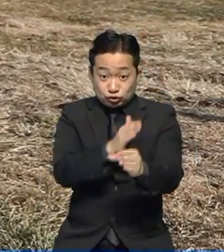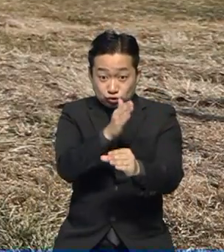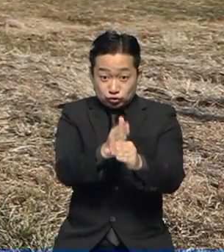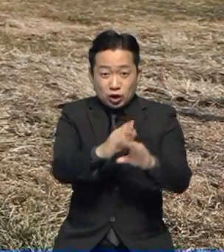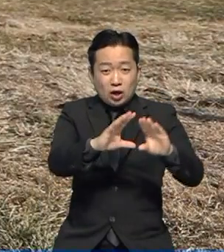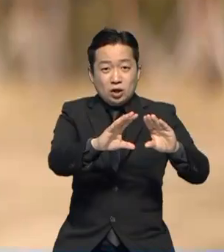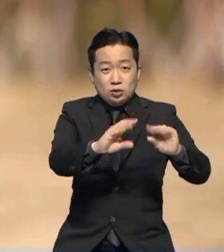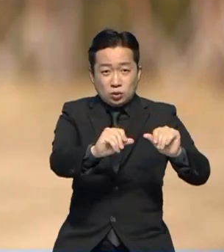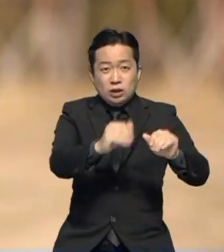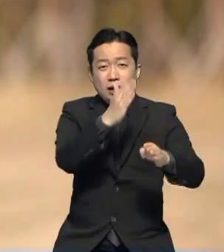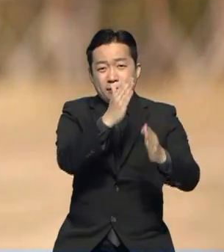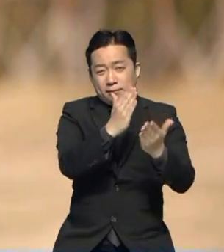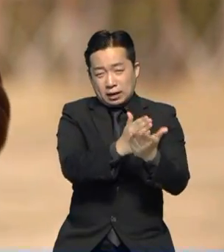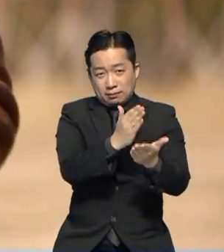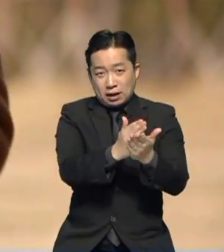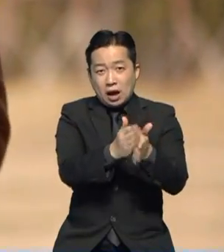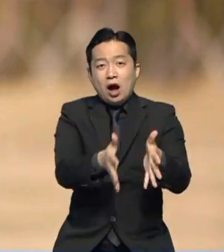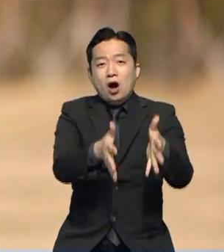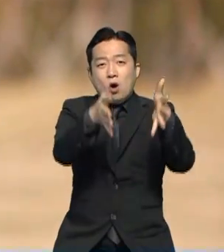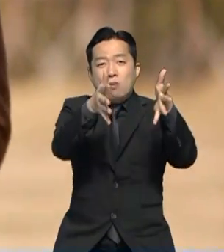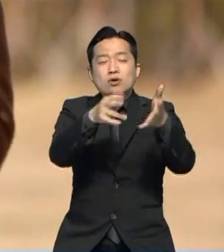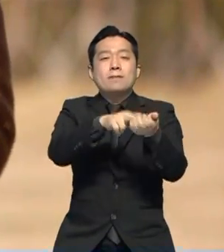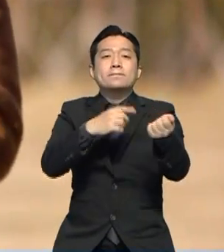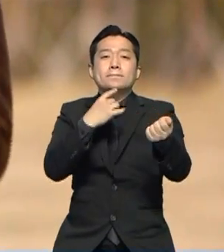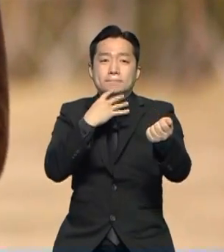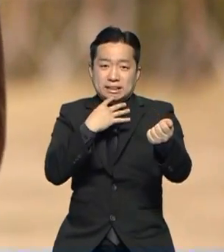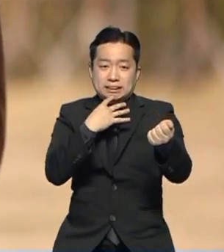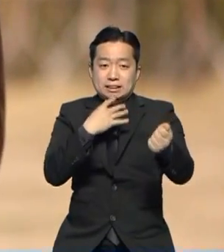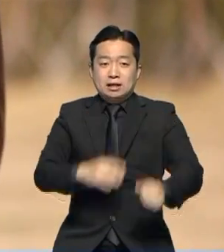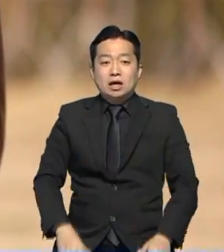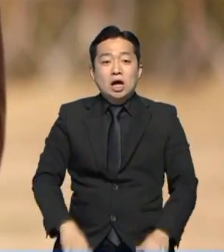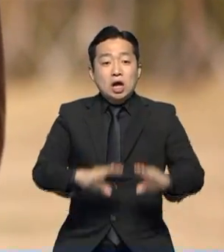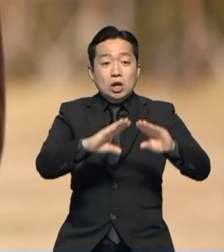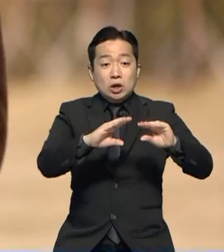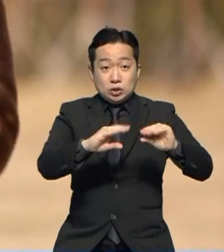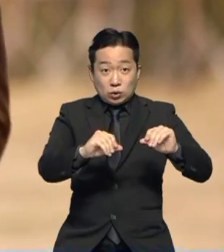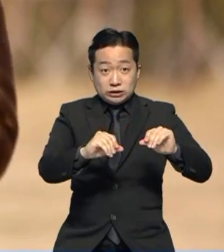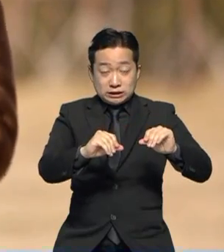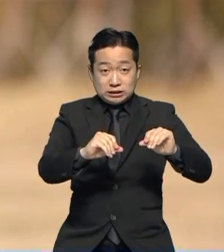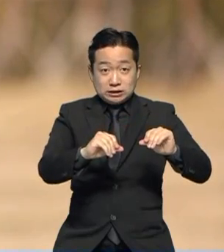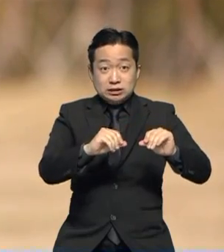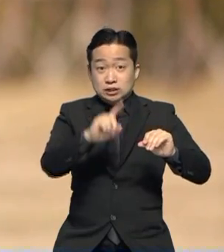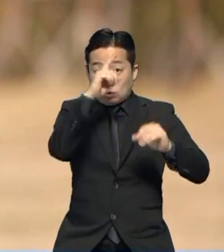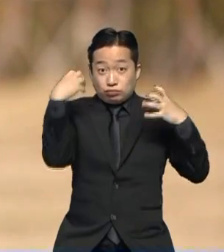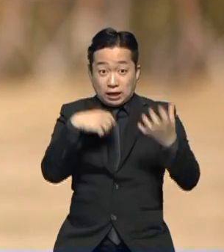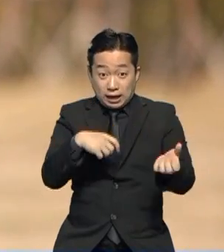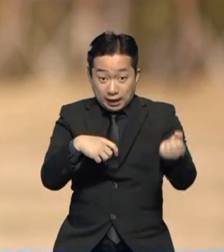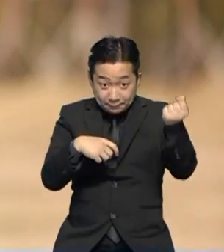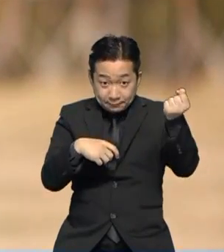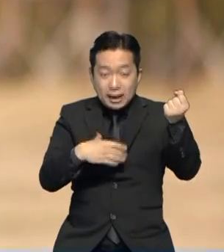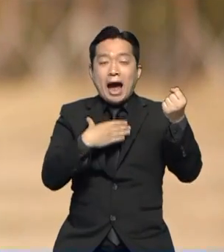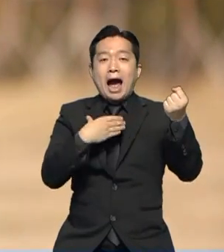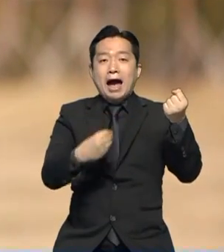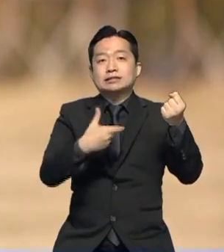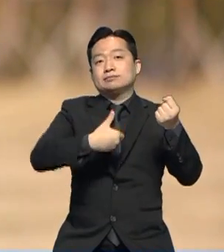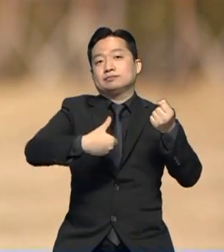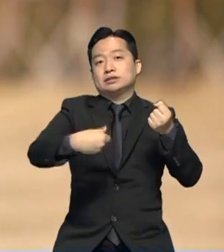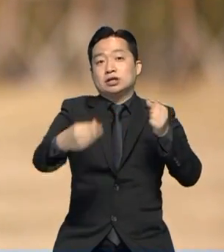말고 건축물만 분양해 분양가를 낮추는 토지 임대부 안심주택으로 100만 호를 공급하겠다고